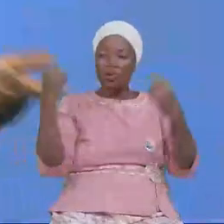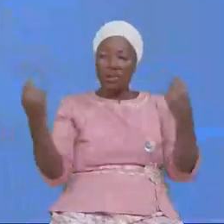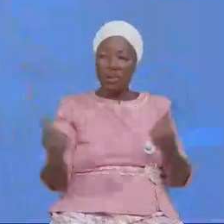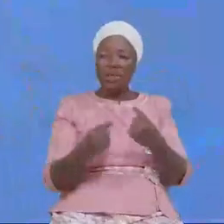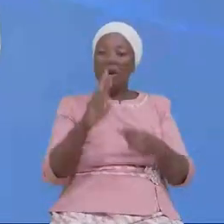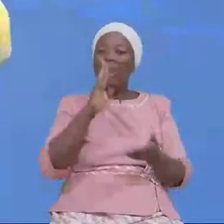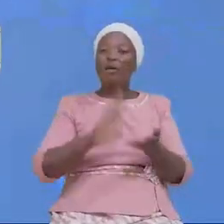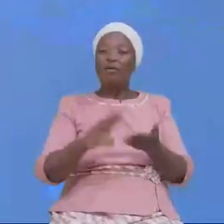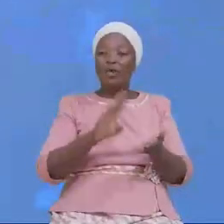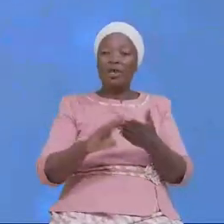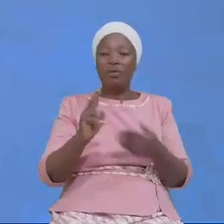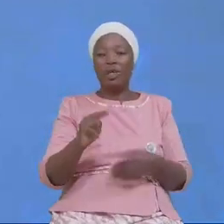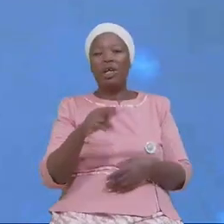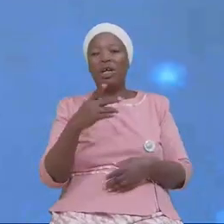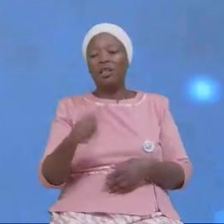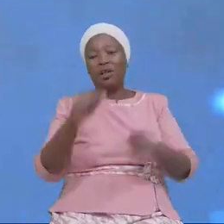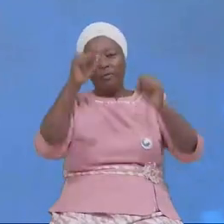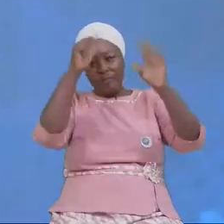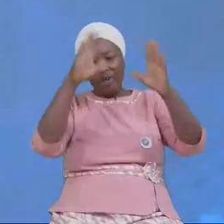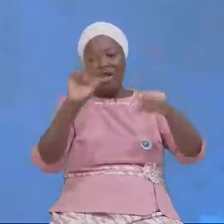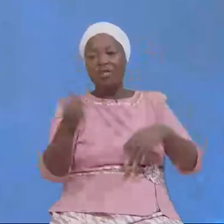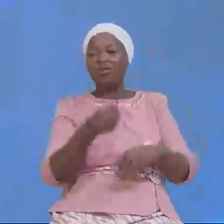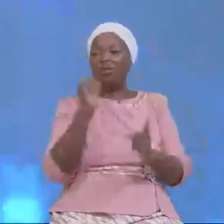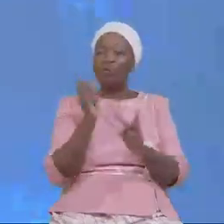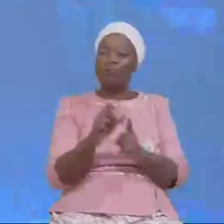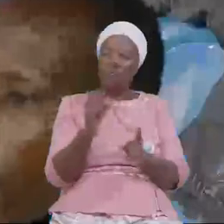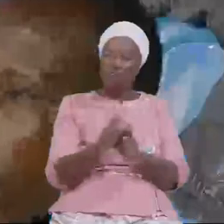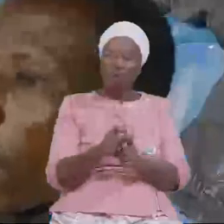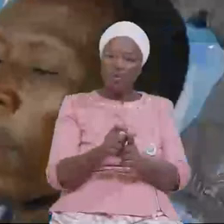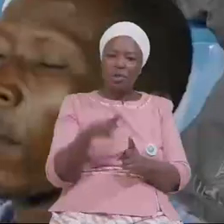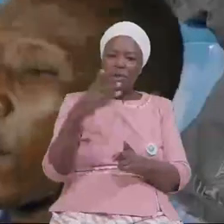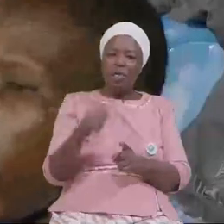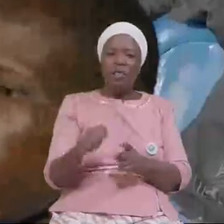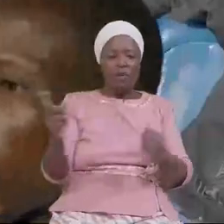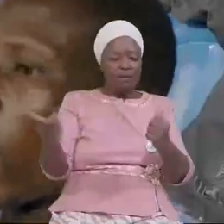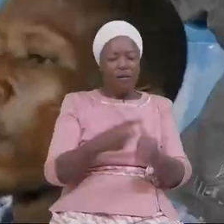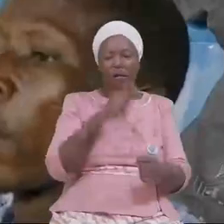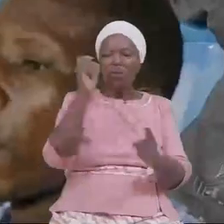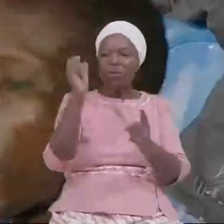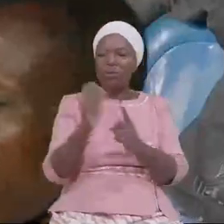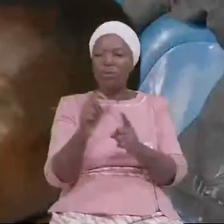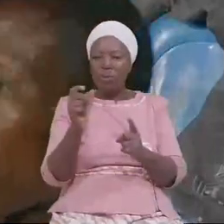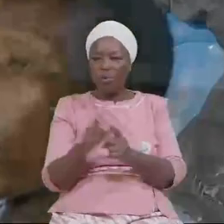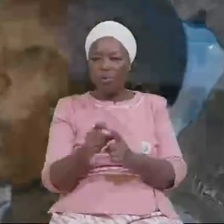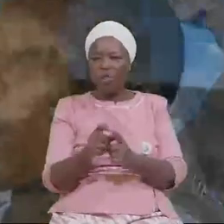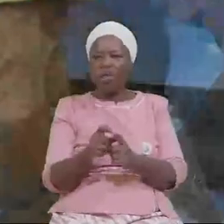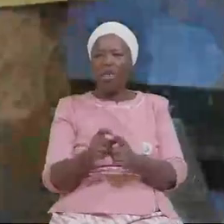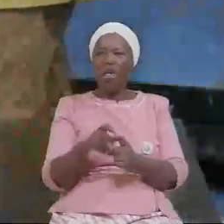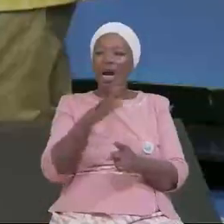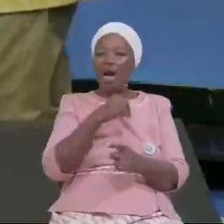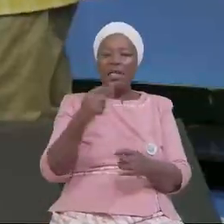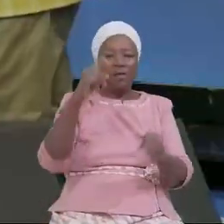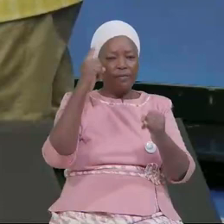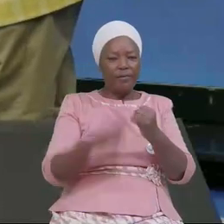sont pardonnés. Les paroles du Père, la parole suprême, et la